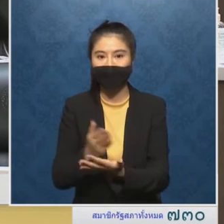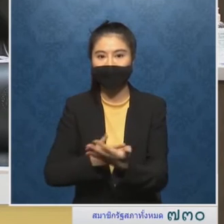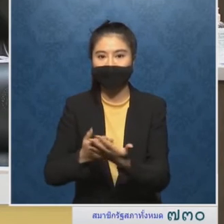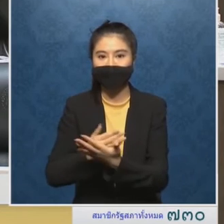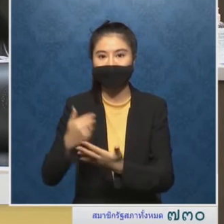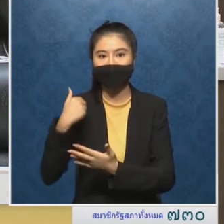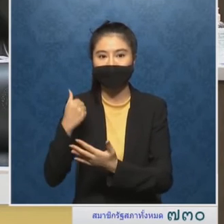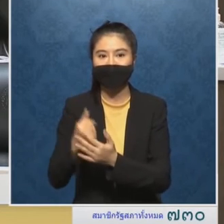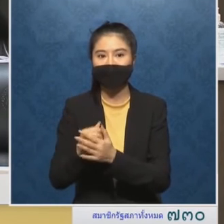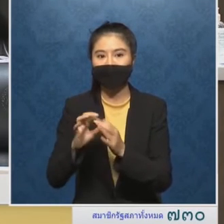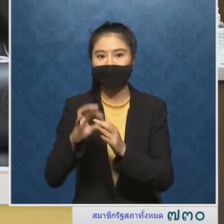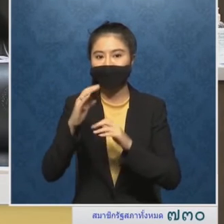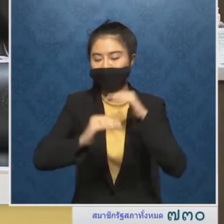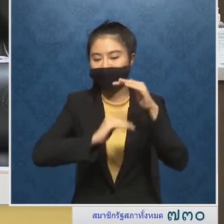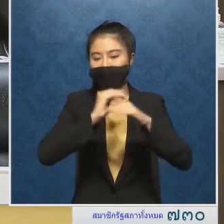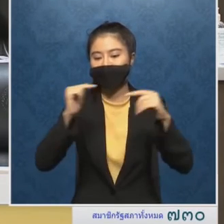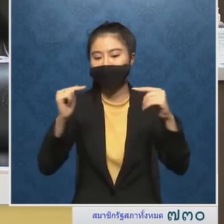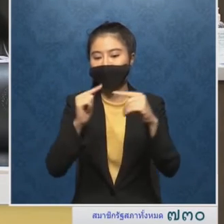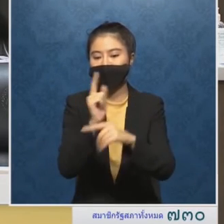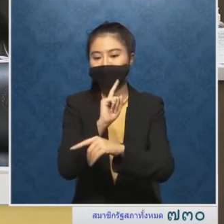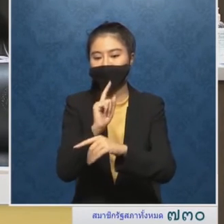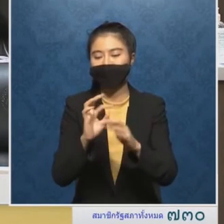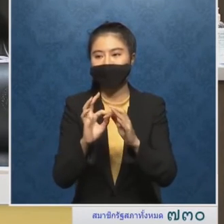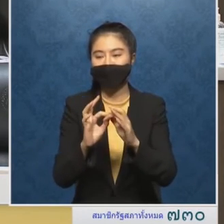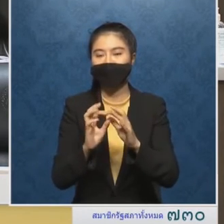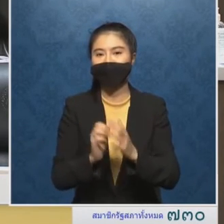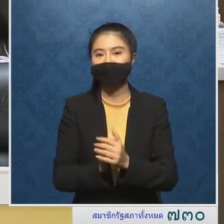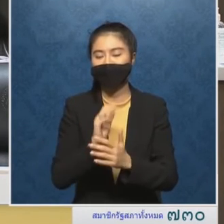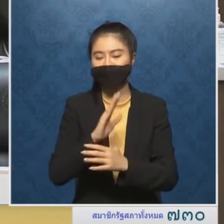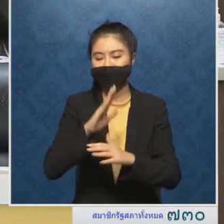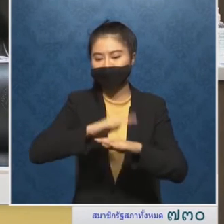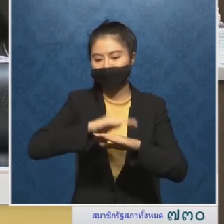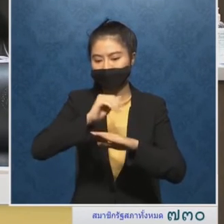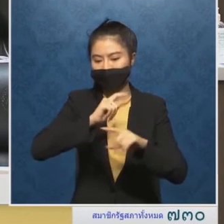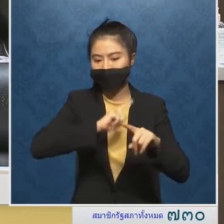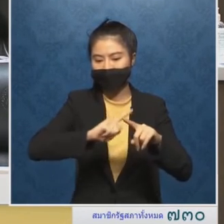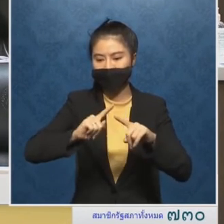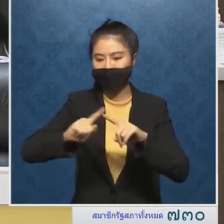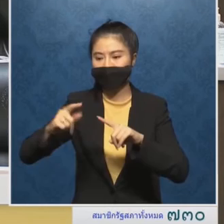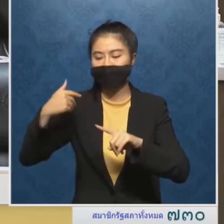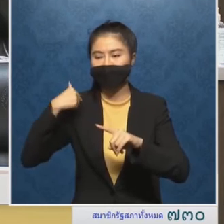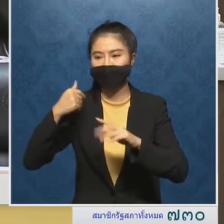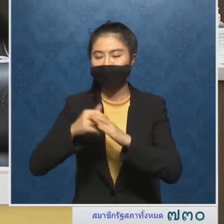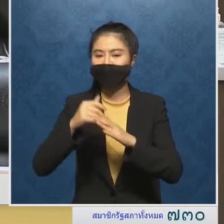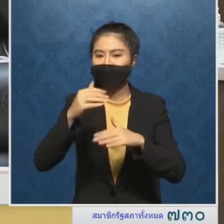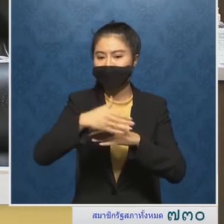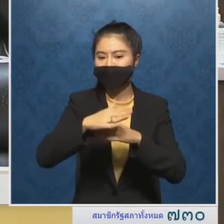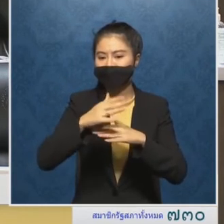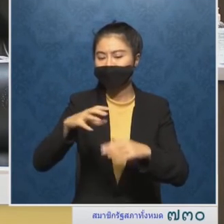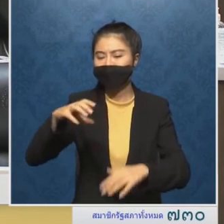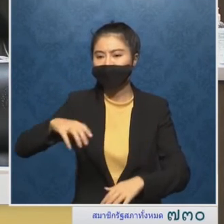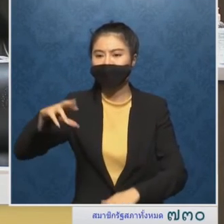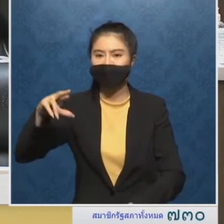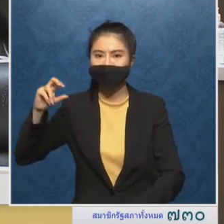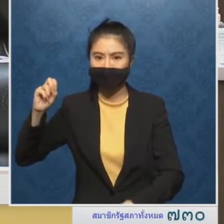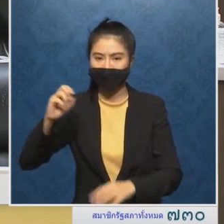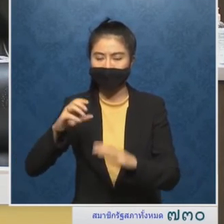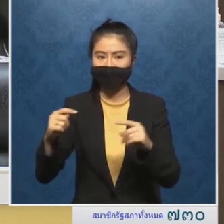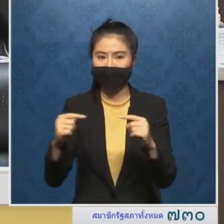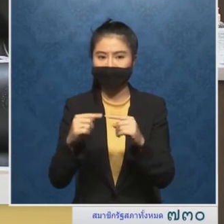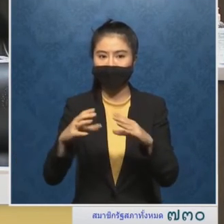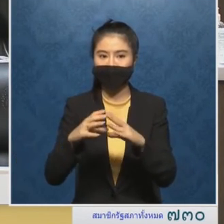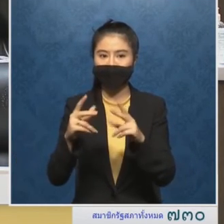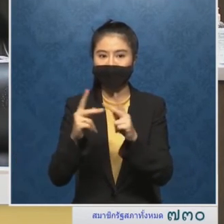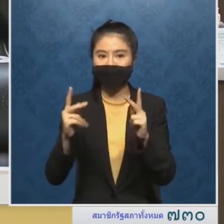รวมถึงปับปงพัฒนาโดยควเห็นของผู้เชยวชาญทั้งในภคส่วตๆ ทั้งในและนอกสภาในชั้นกัมธิการ